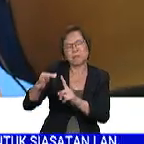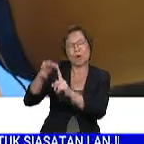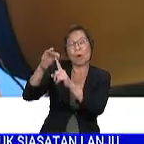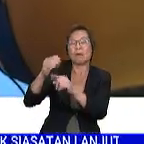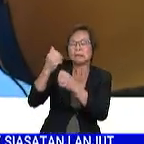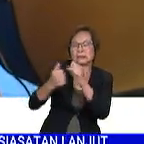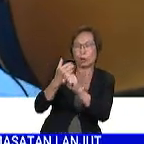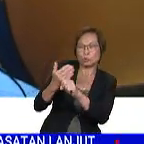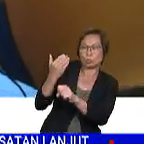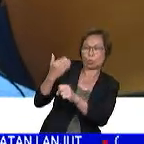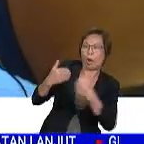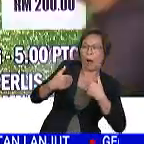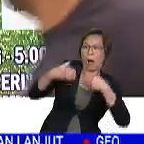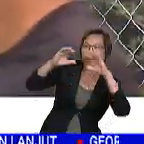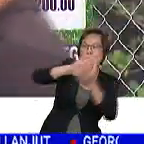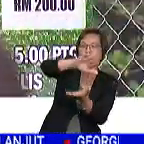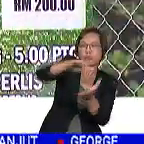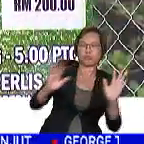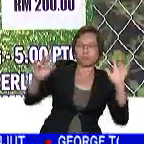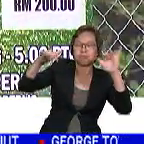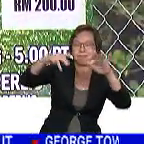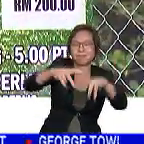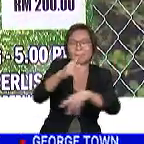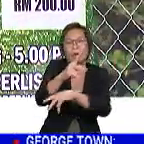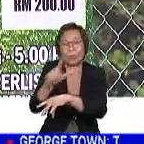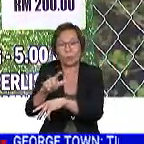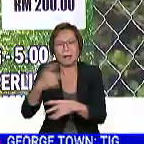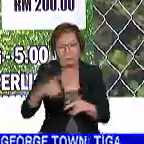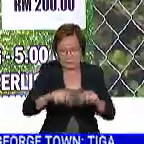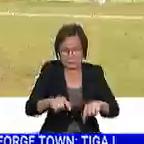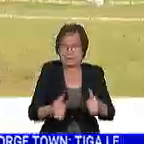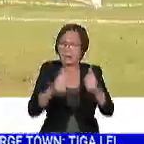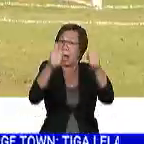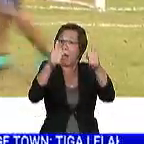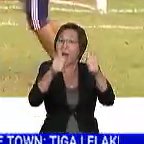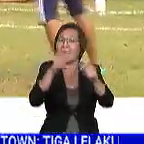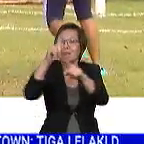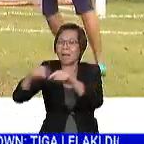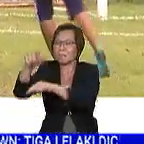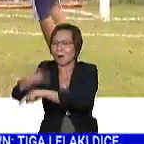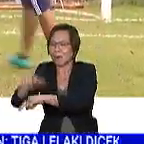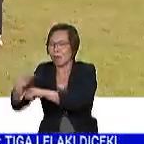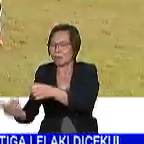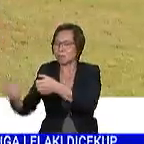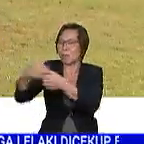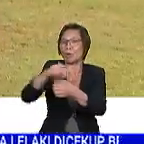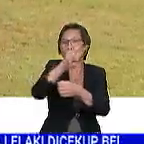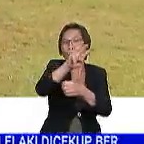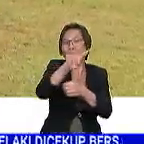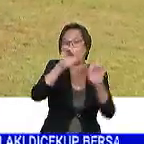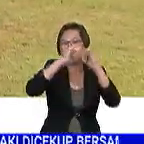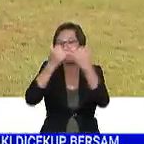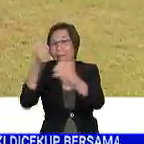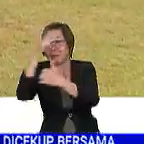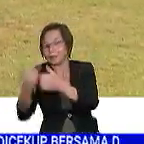tahun sebelumnya diadakan secara berpusat di Kuala Lumpur. Kali ini sambutan pelbagai pihak melibatkan lebih 24 agensi